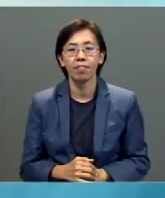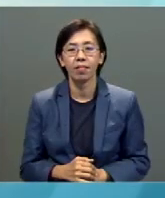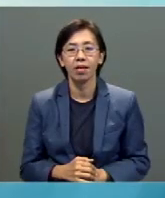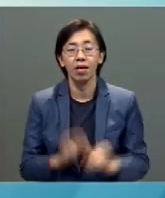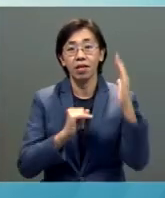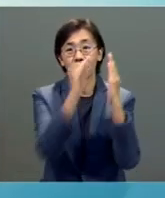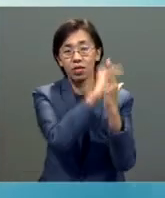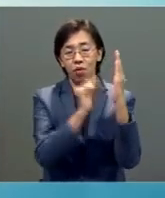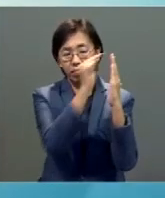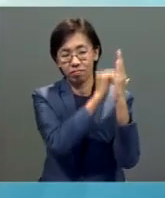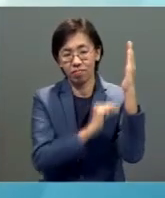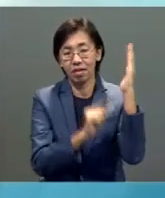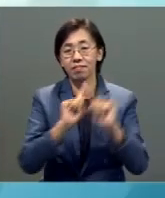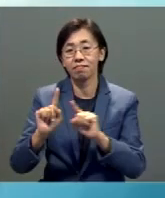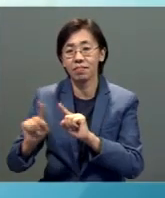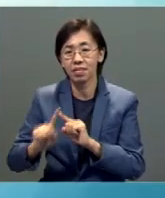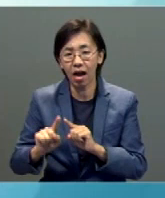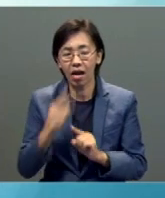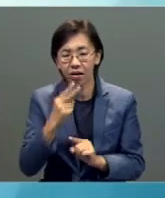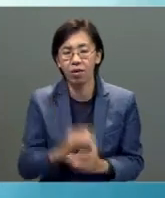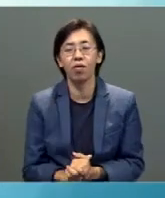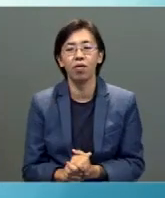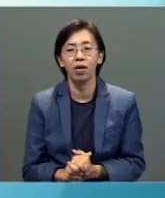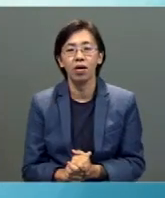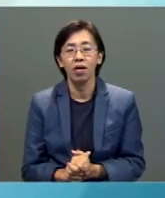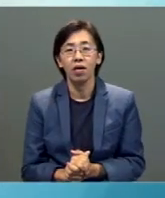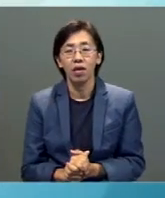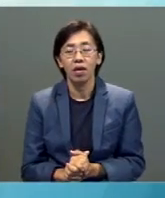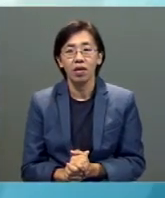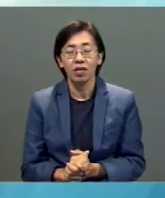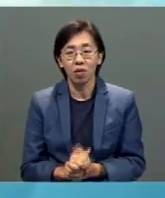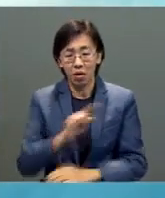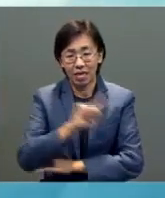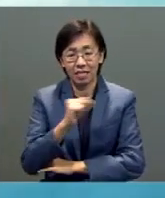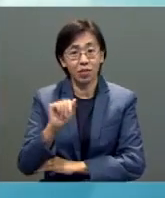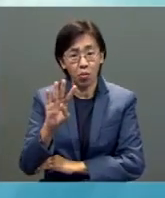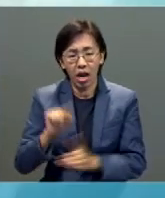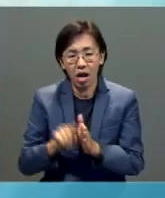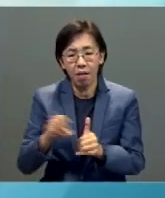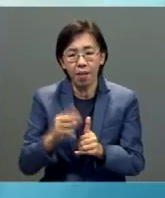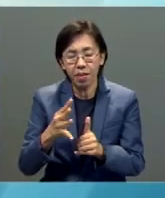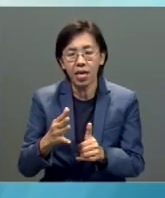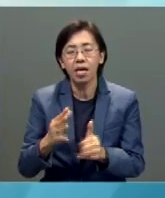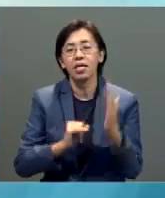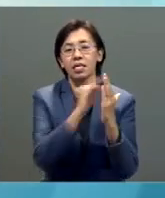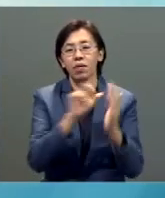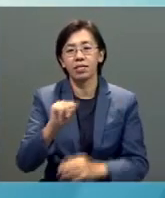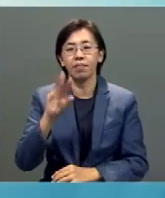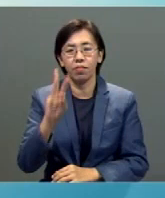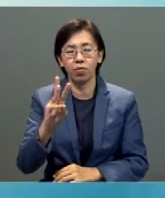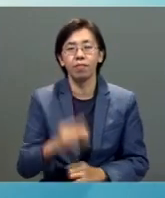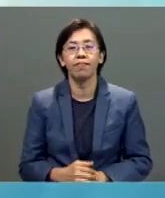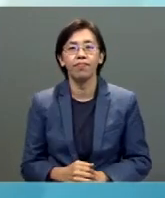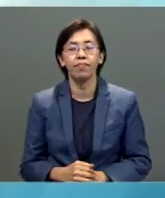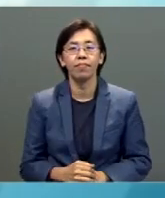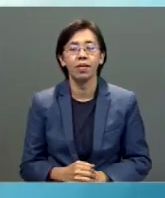นี้อันนี้ไม่มีรายงานในช่วง14วันขึ้นไปนะครับมี36จังหวัดนะครับแล้วก็มาบว